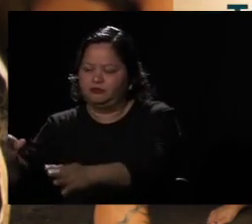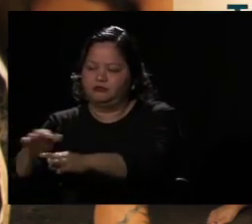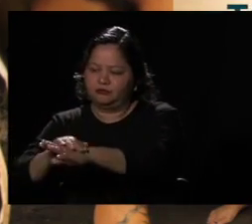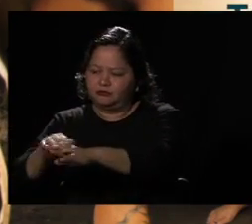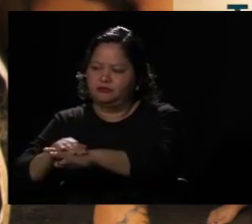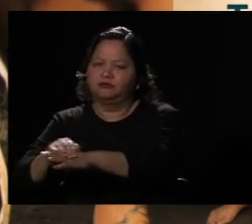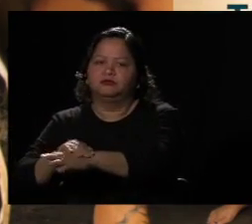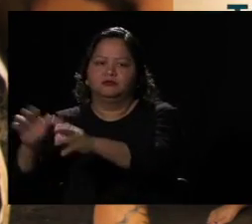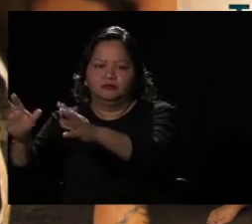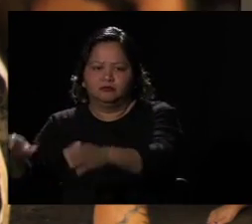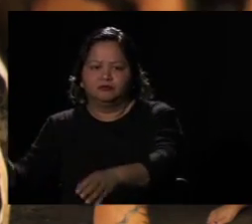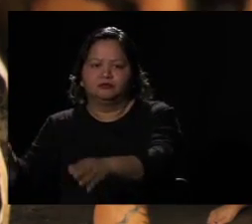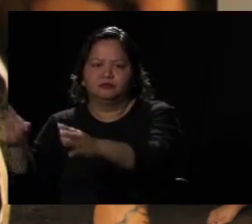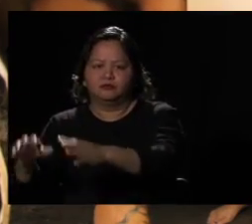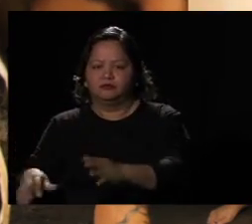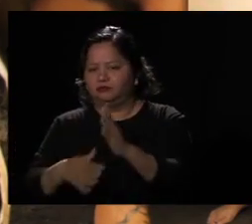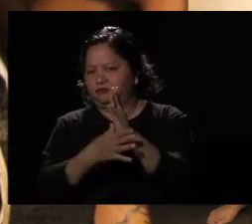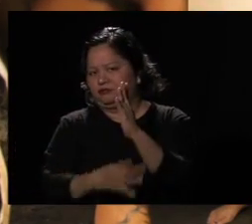zete